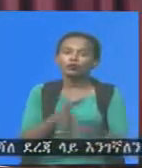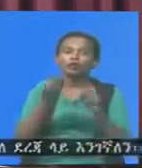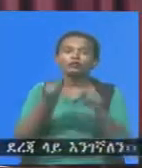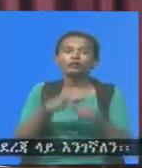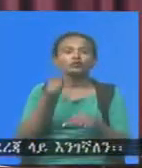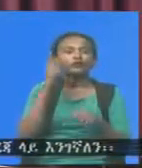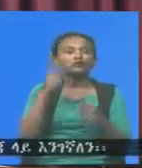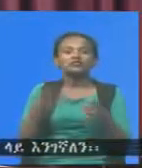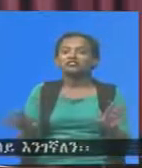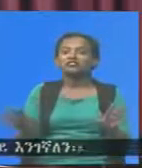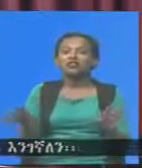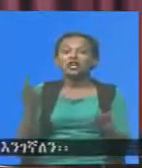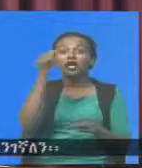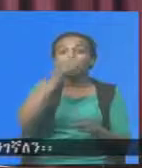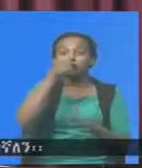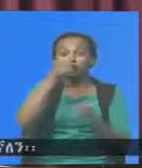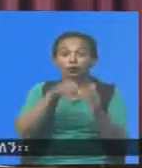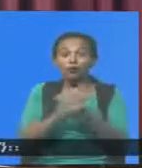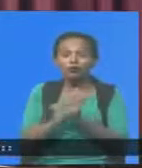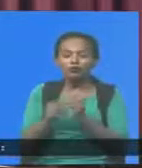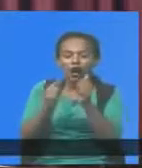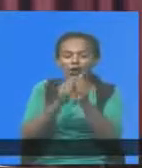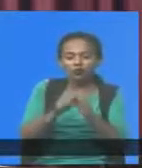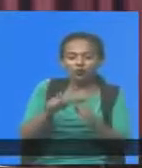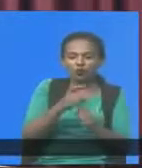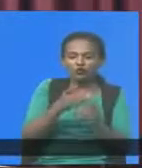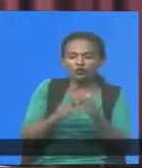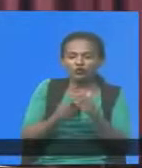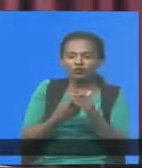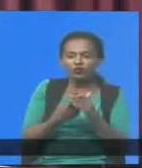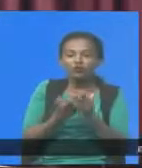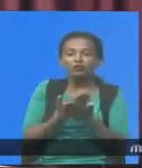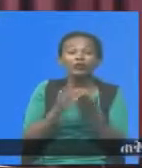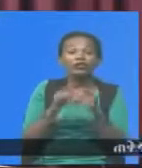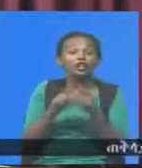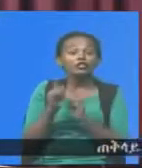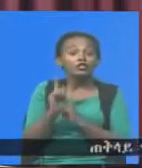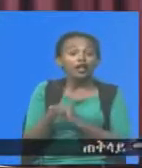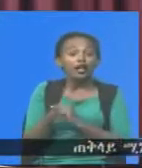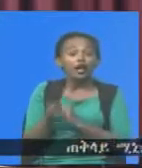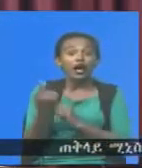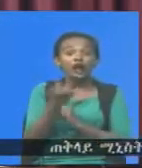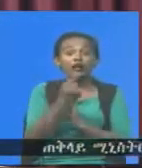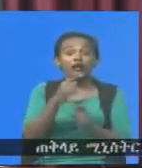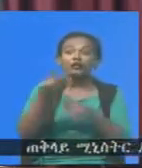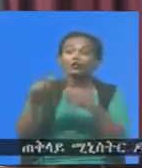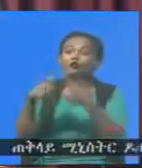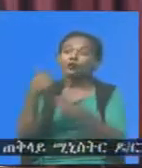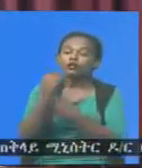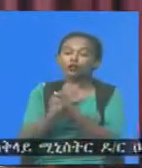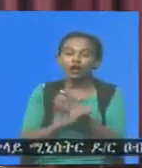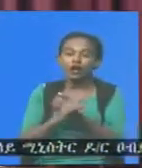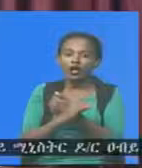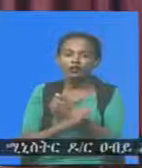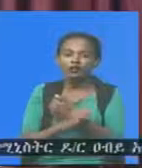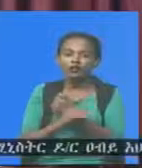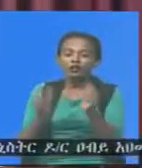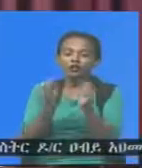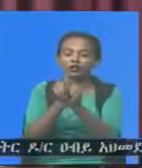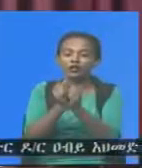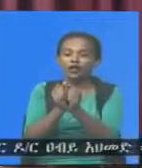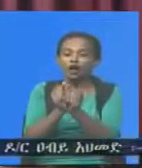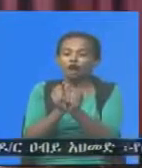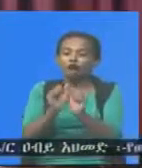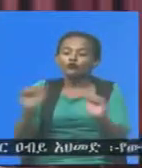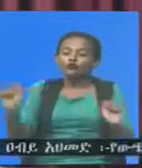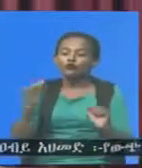አየነው ኢትዮጵያ ውስጥ አንድ መሆን ስንጀምር፣ በነገራችን ላይ አንዳንዱ የሄድኩባቸው ሀገራት እስረኛ ፍቱ የሚል